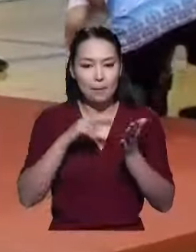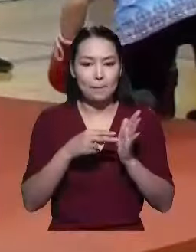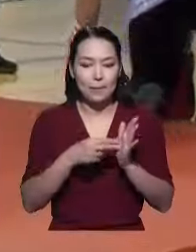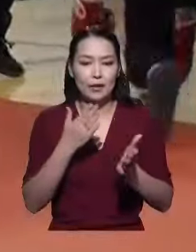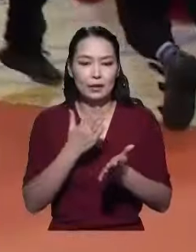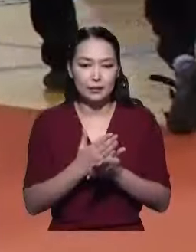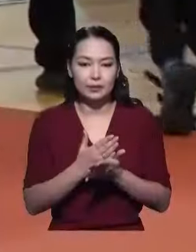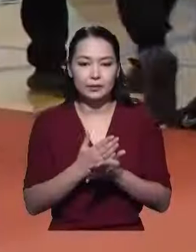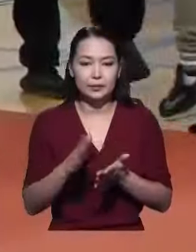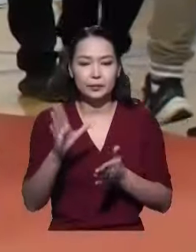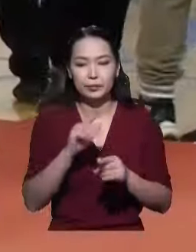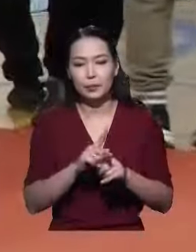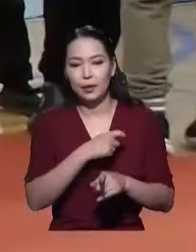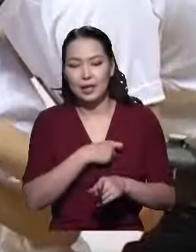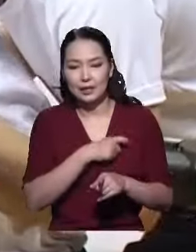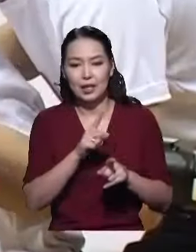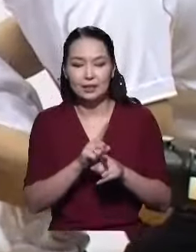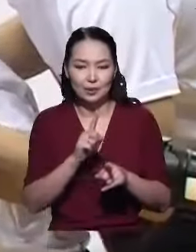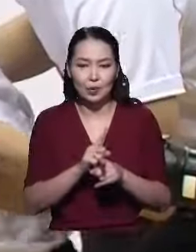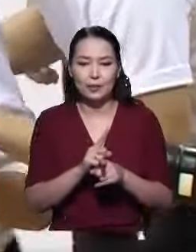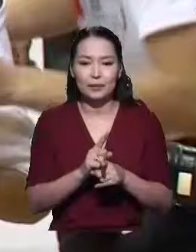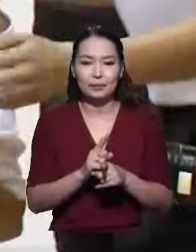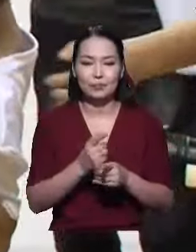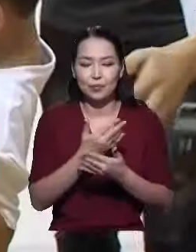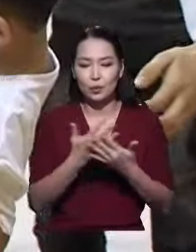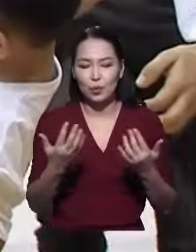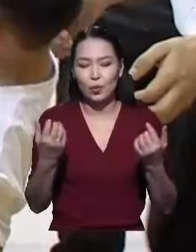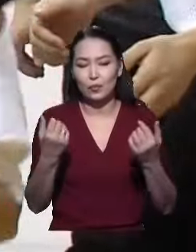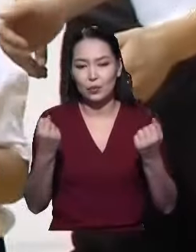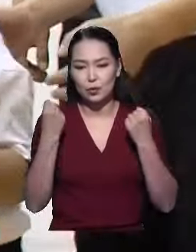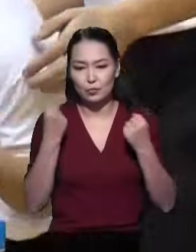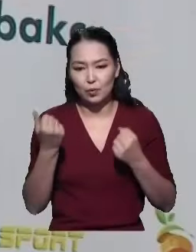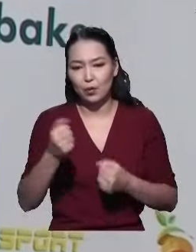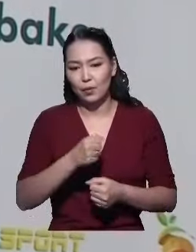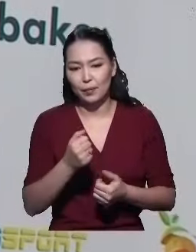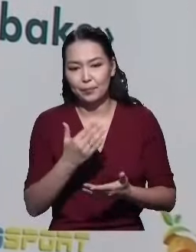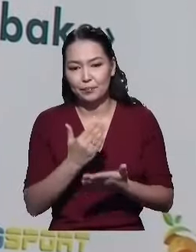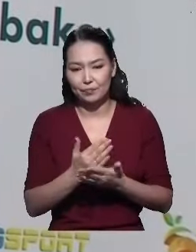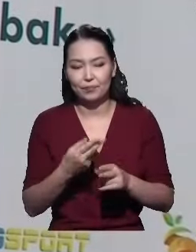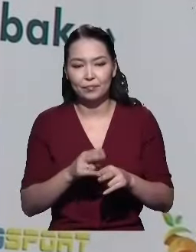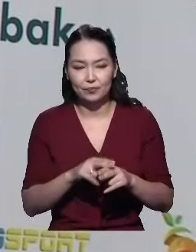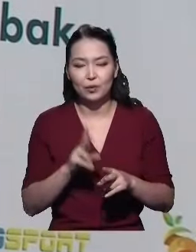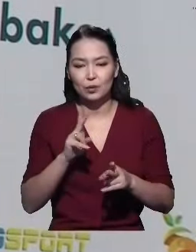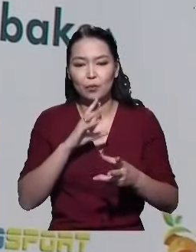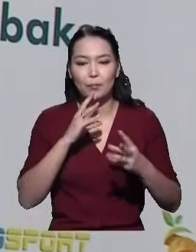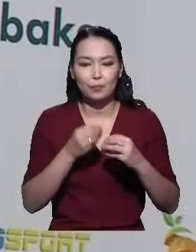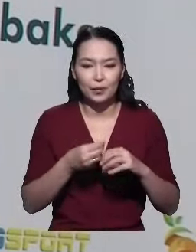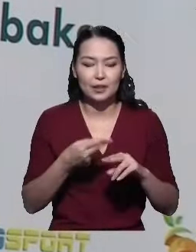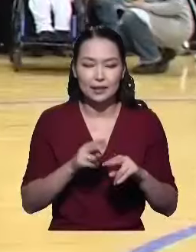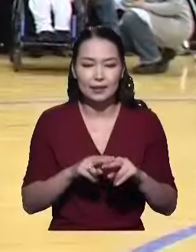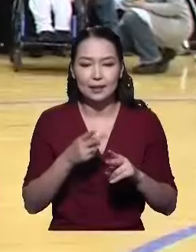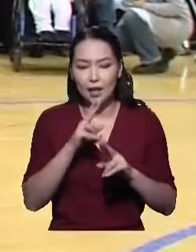успешных проектов тренеры-энтузиасты считают новый вид спорта «Армбэк». Это тот же армрестлинг, только адаптированный для особенных